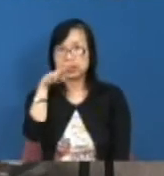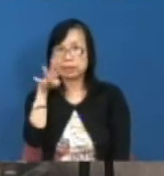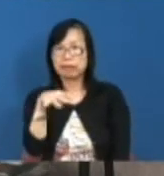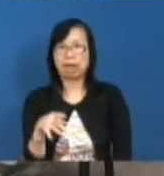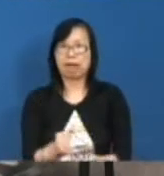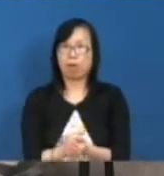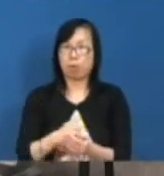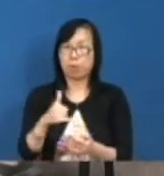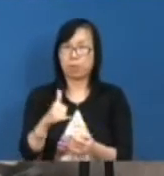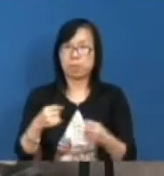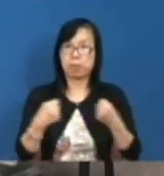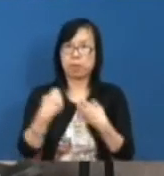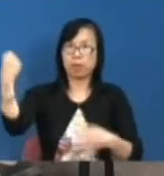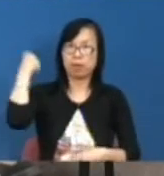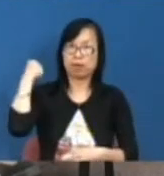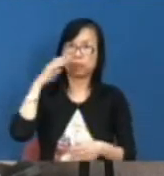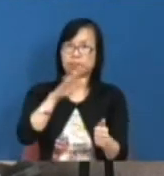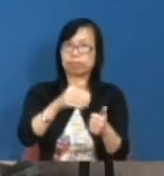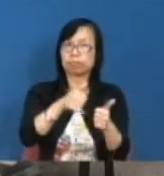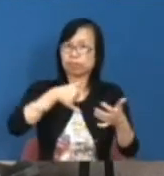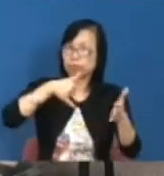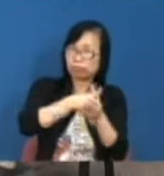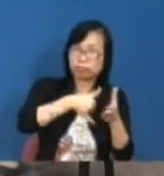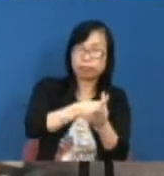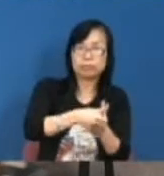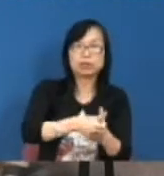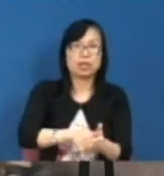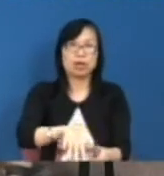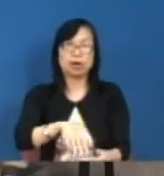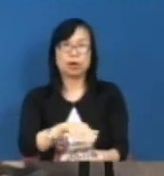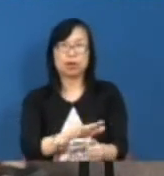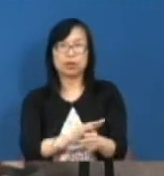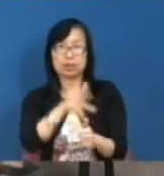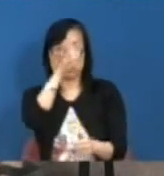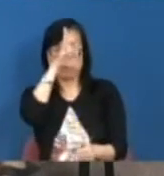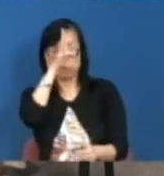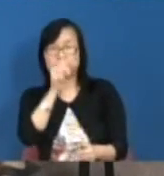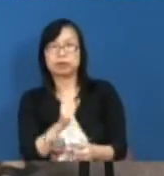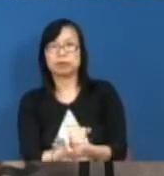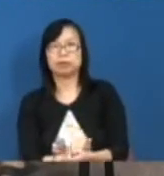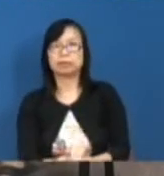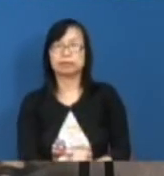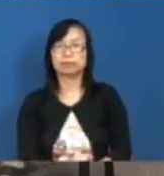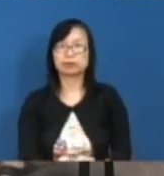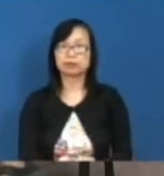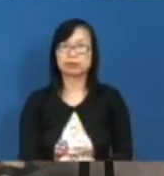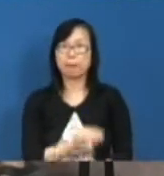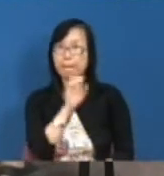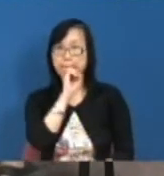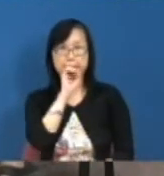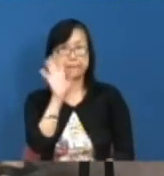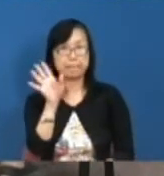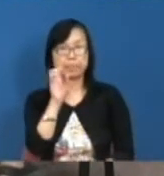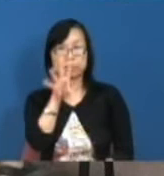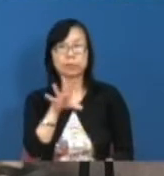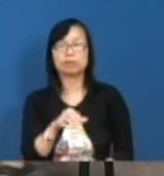行使暴力去阻止他人去維護政府的人，他不是叫暴力的，因為大家覺得